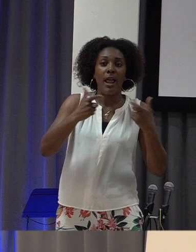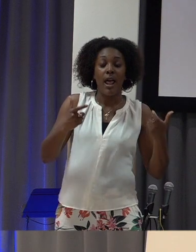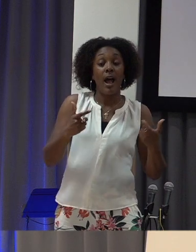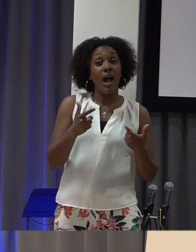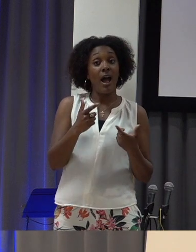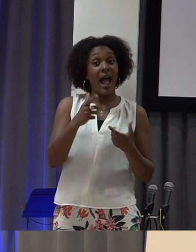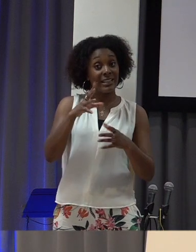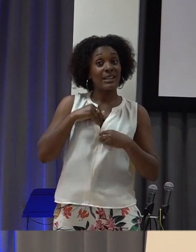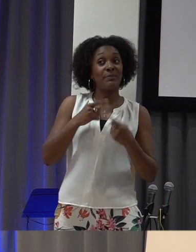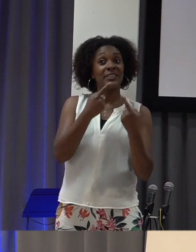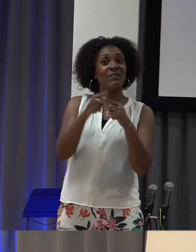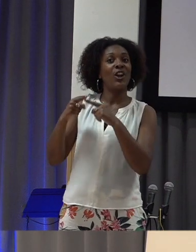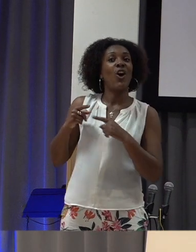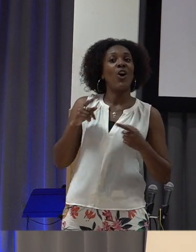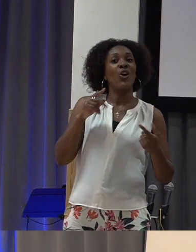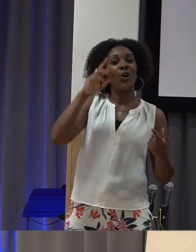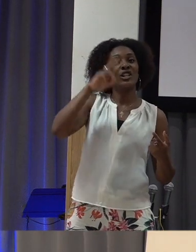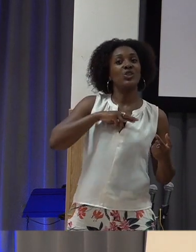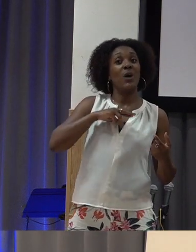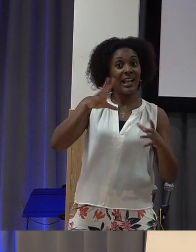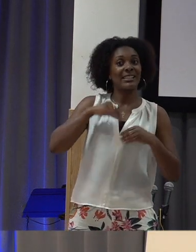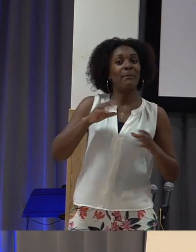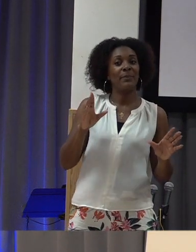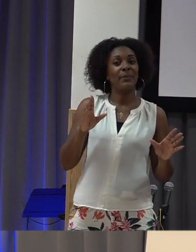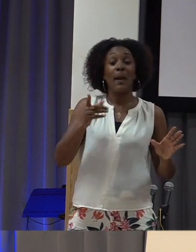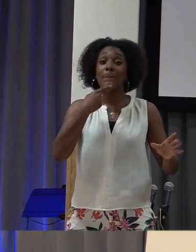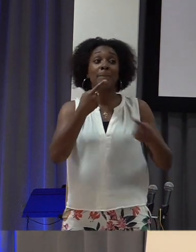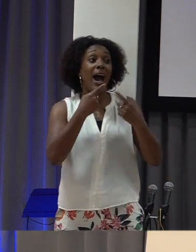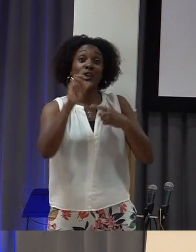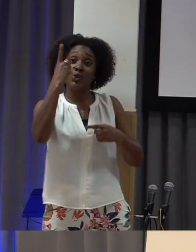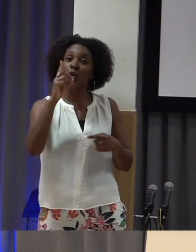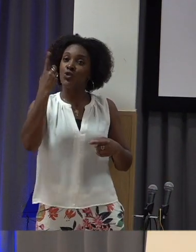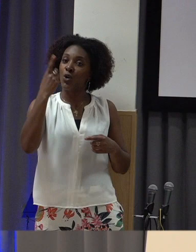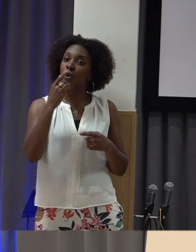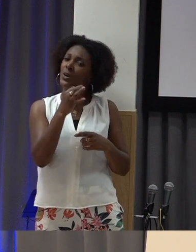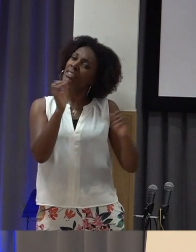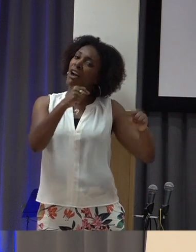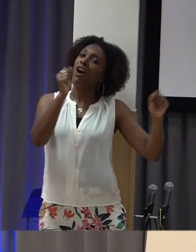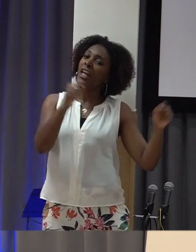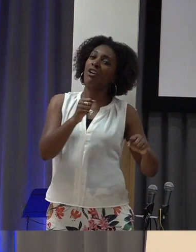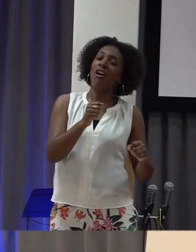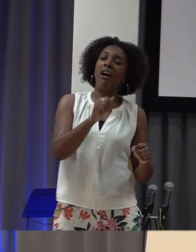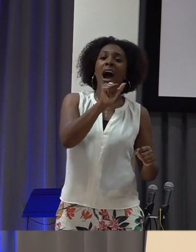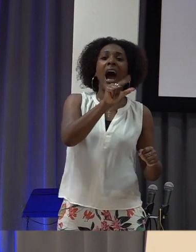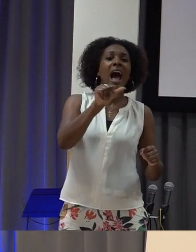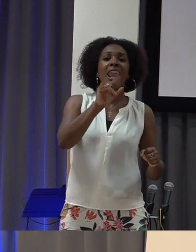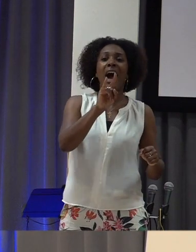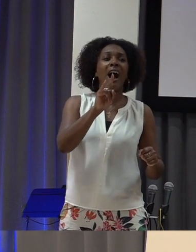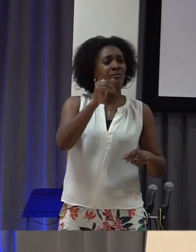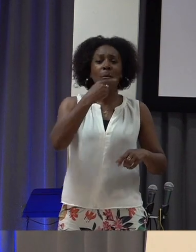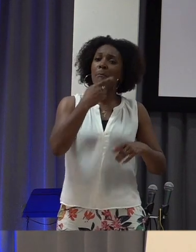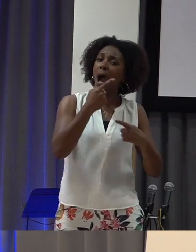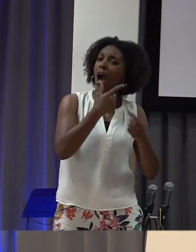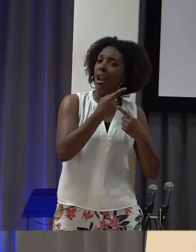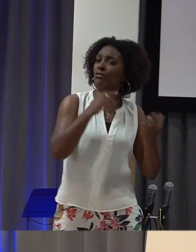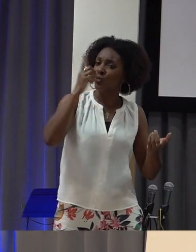arrive au même Dieu, ça c'est l'essentiel, mais pas du tout. Il ne s'agit pas toujours du même Dieu. Et il y a aussi des faux dieux qui existent. Si